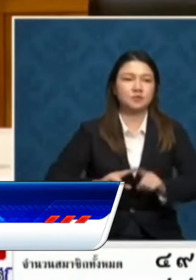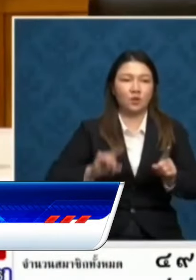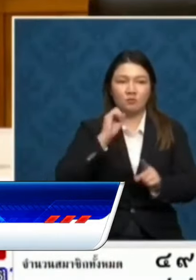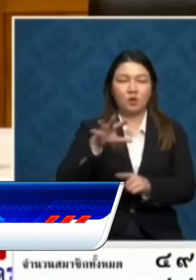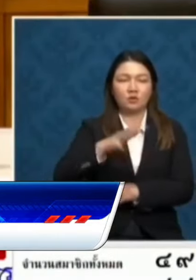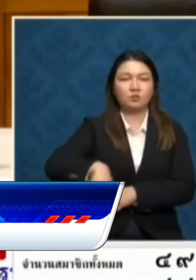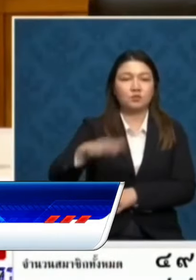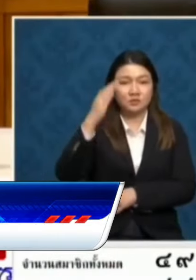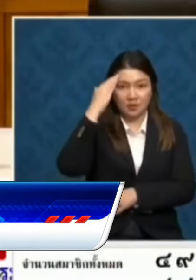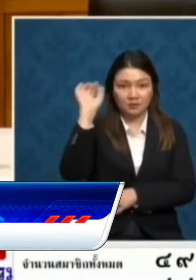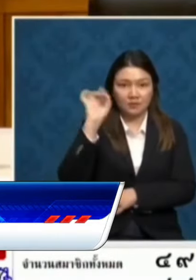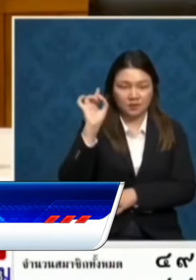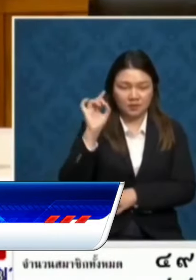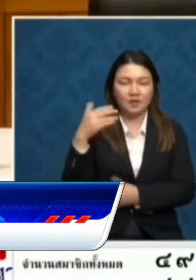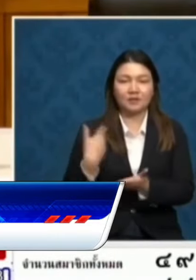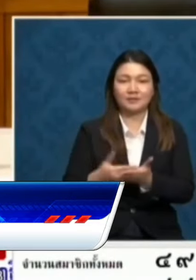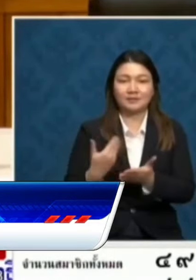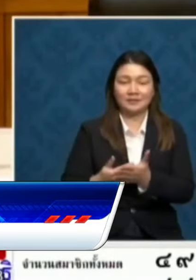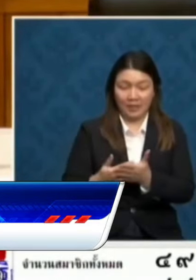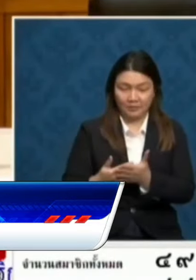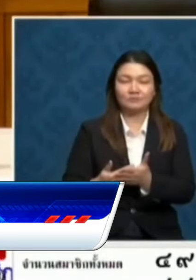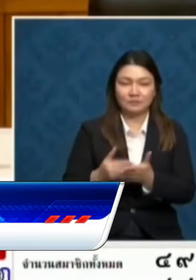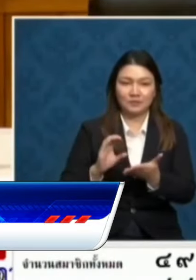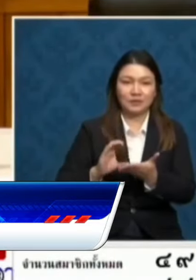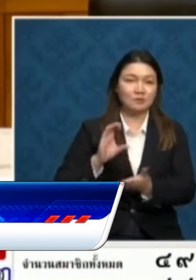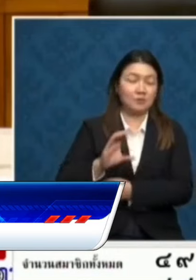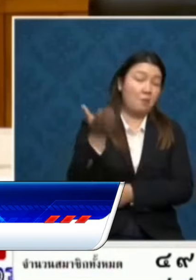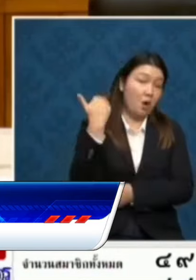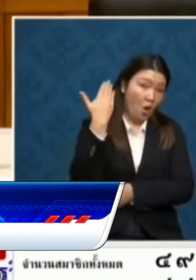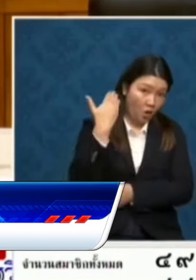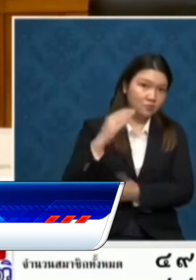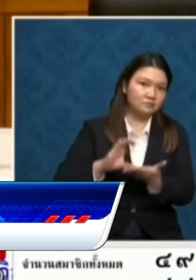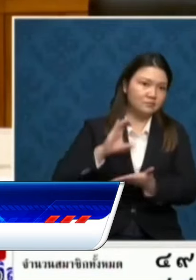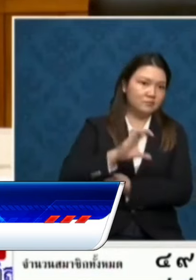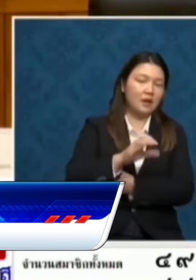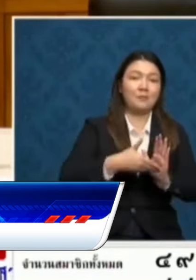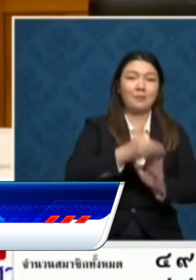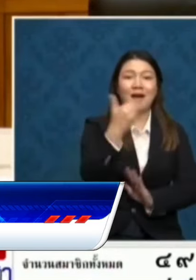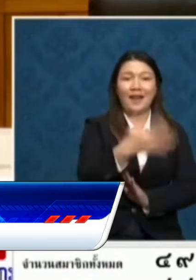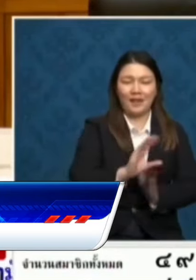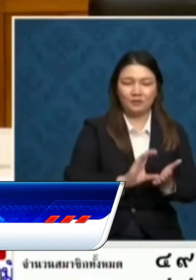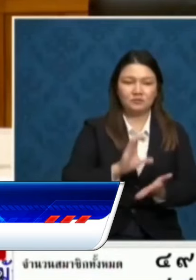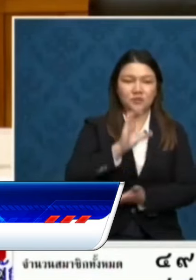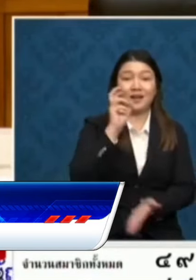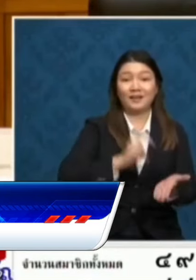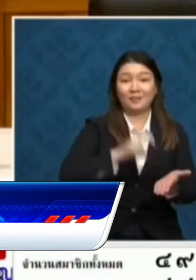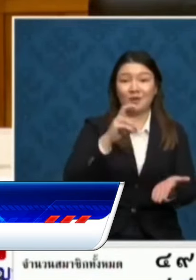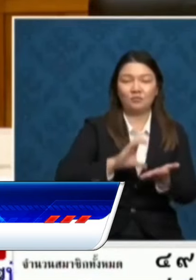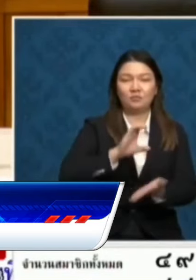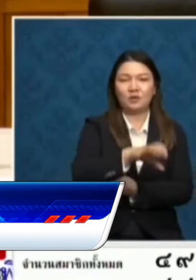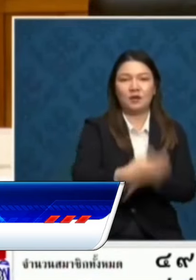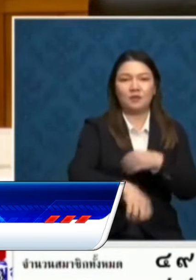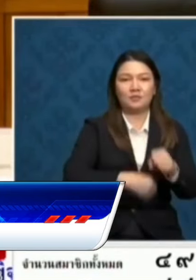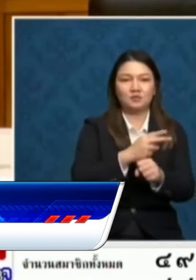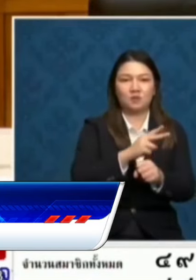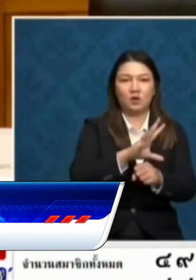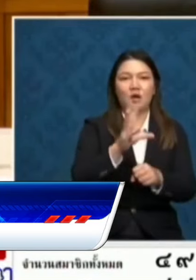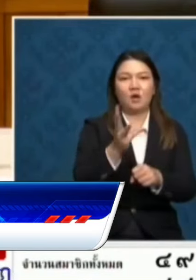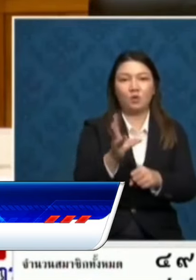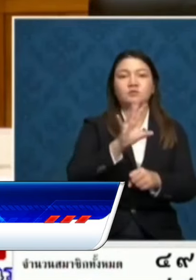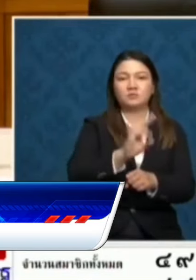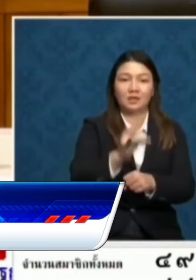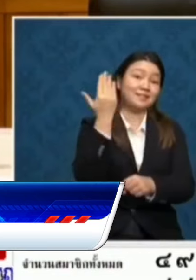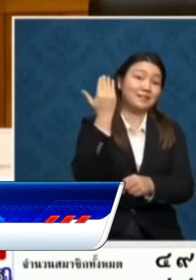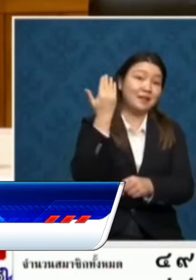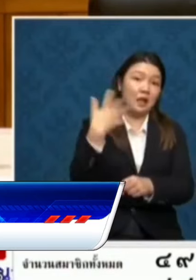านสมาชิกว่าเม็ดเงินที่ได้รับการอนุมัติไปแล้วไม่ว่าจะเป็นในส่วนของงบประมาณเพิ่มเติมปี